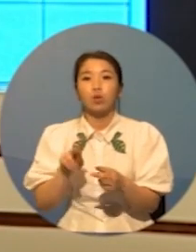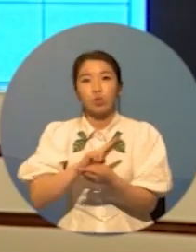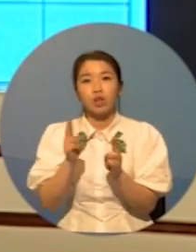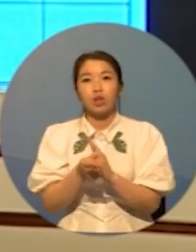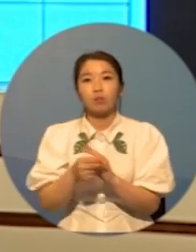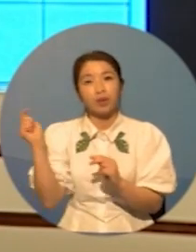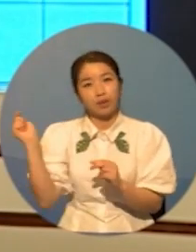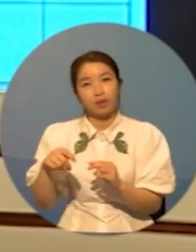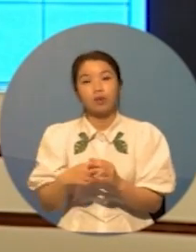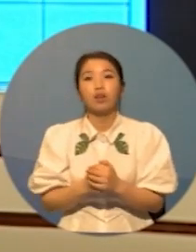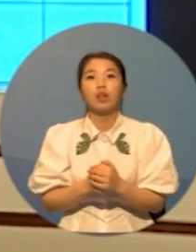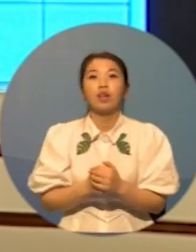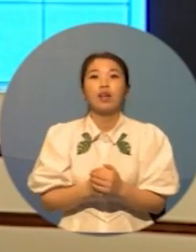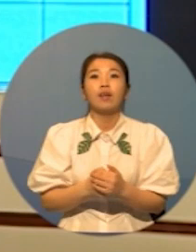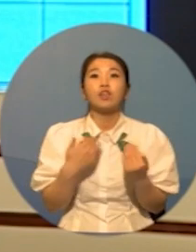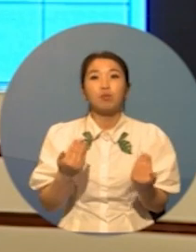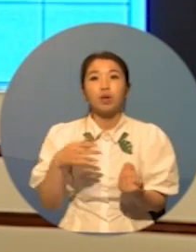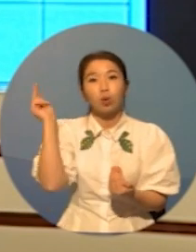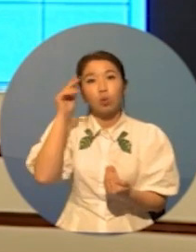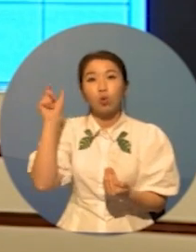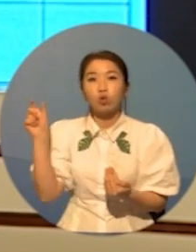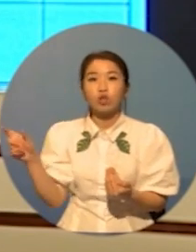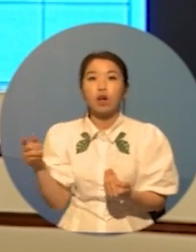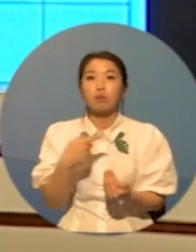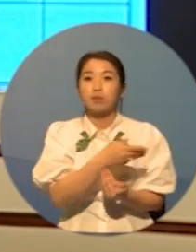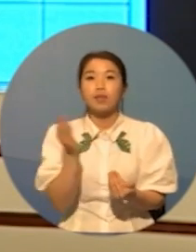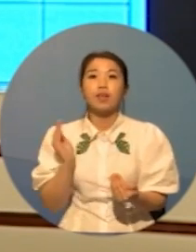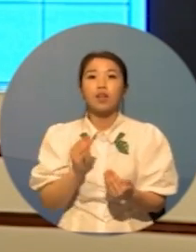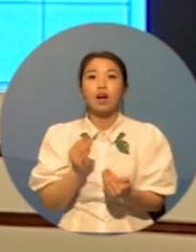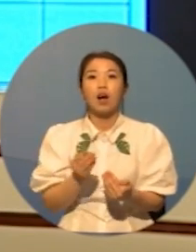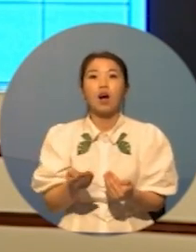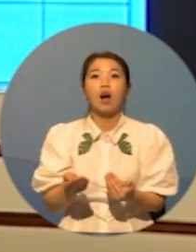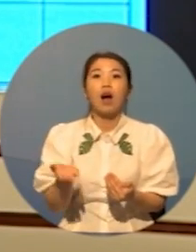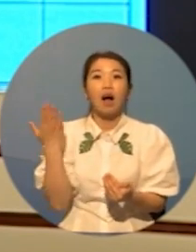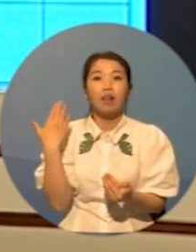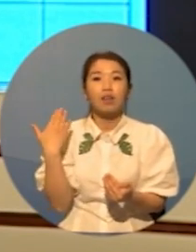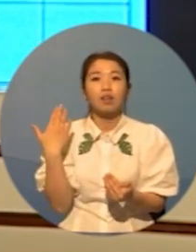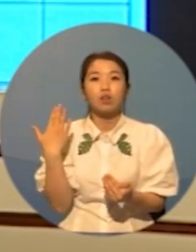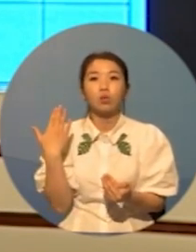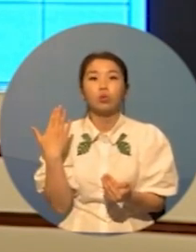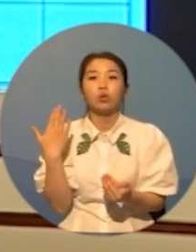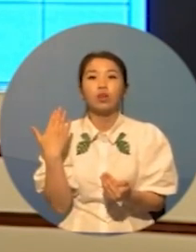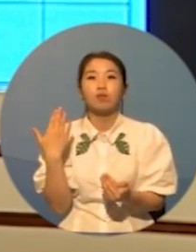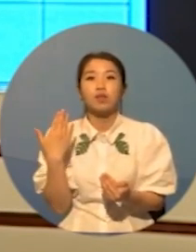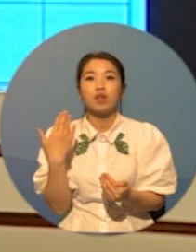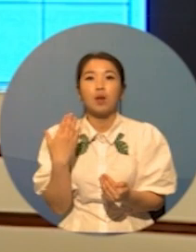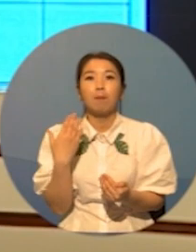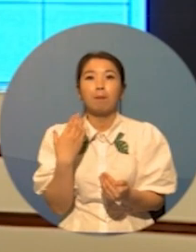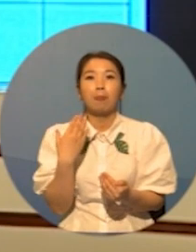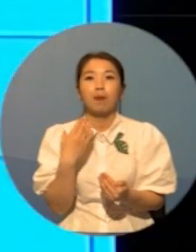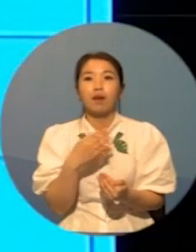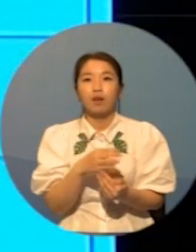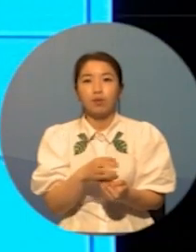Демек, оқушылар, біздер өтілген шеректе, яғни үшінші шерек дауамында бетлік емес фейлдер хаққында,